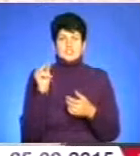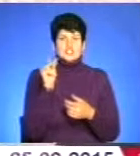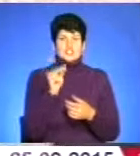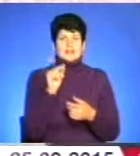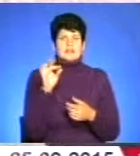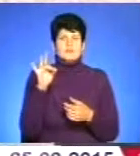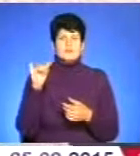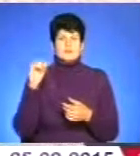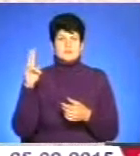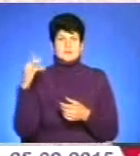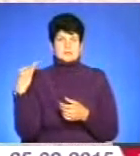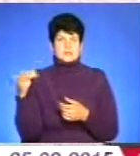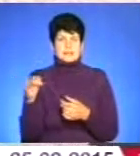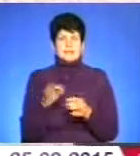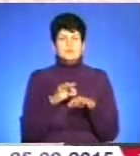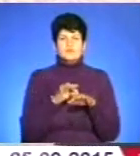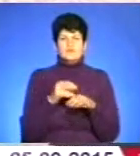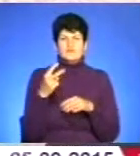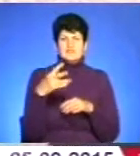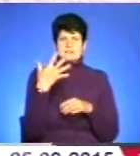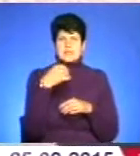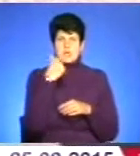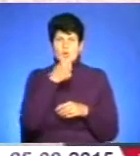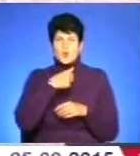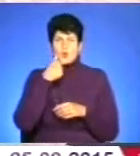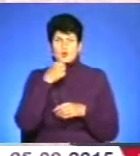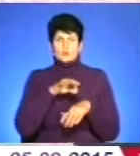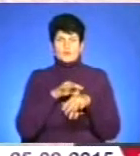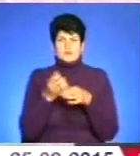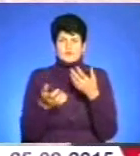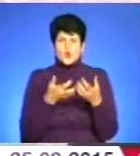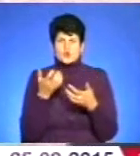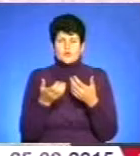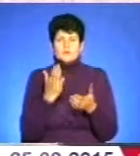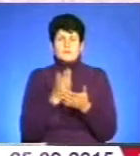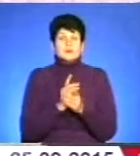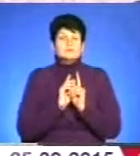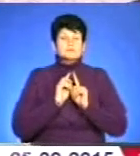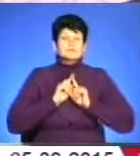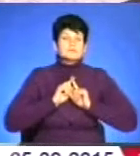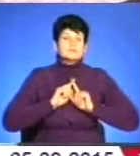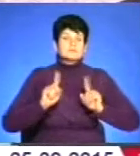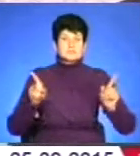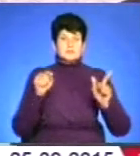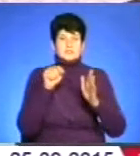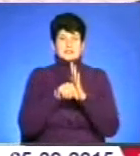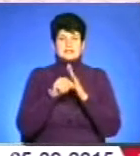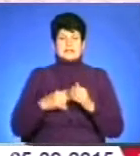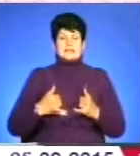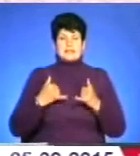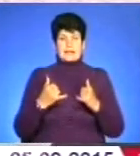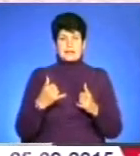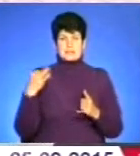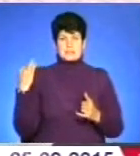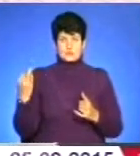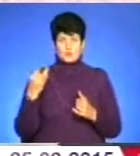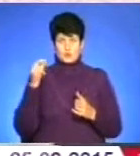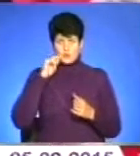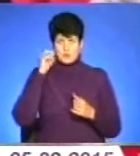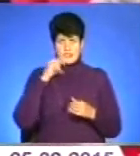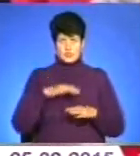Руському, де він проводив більше як 25 років, проводив розкопки, які мають просто унікальне значення для історії